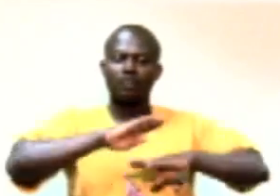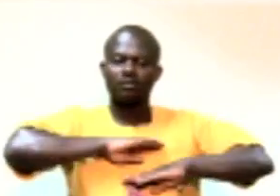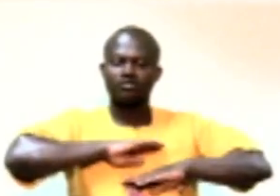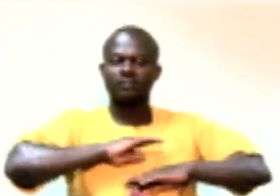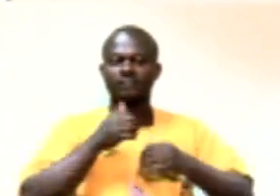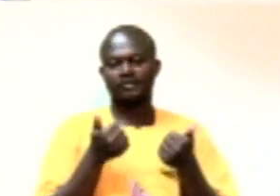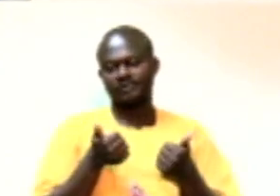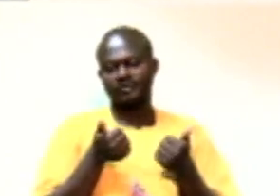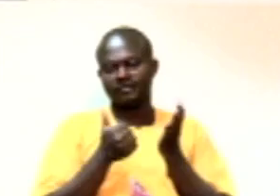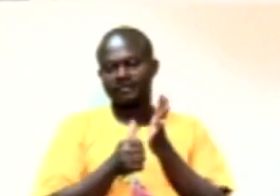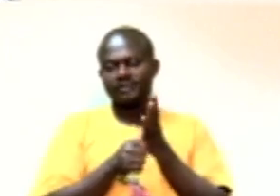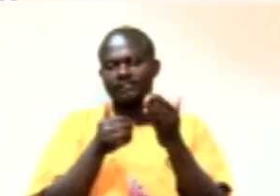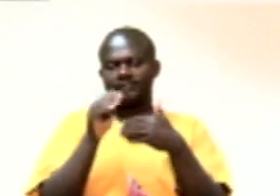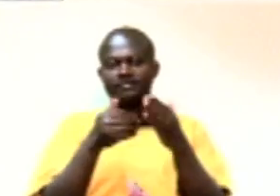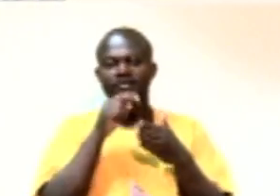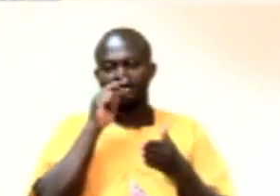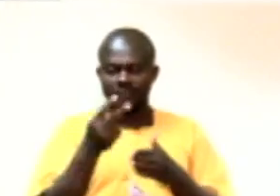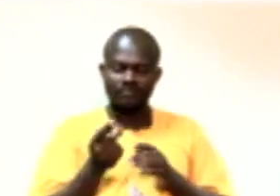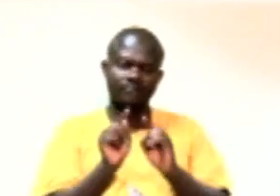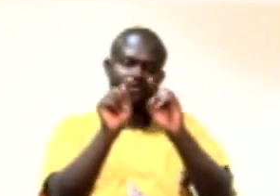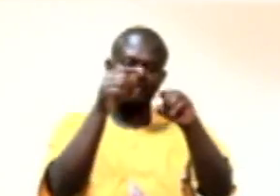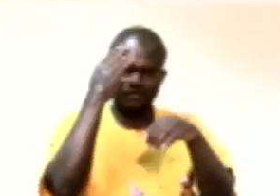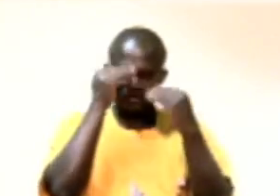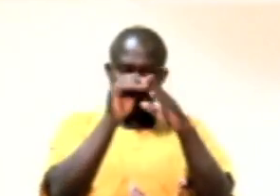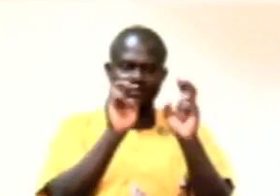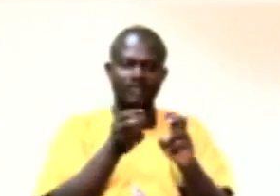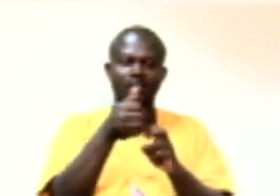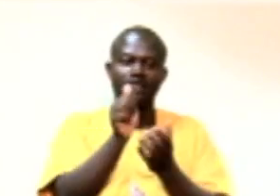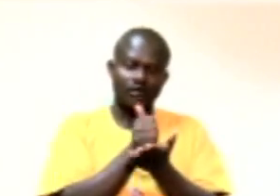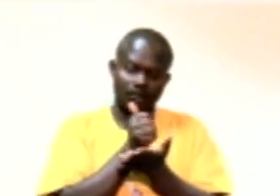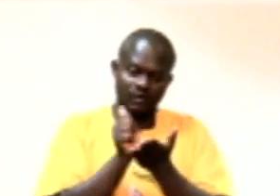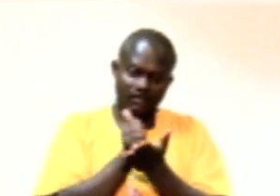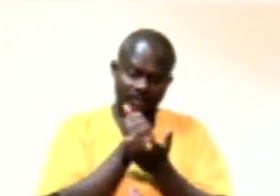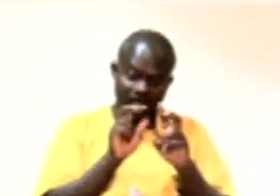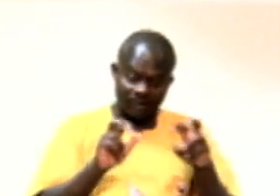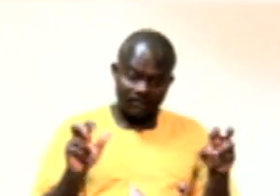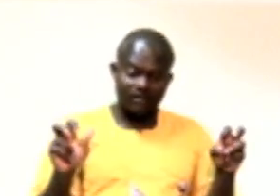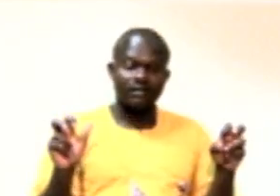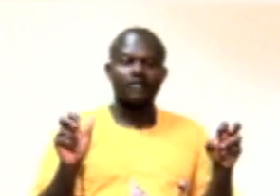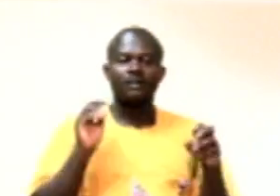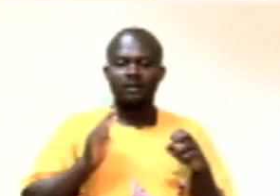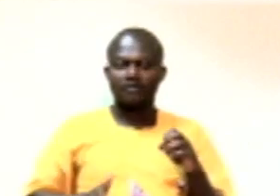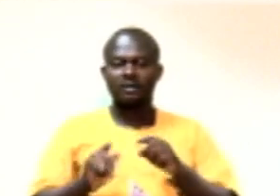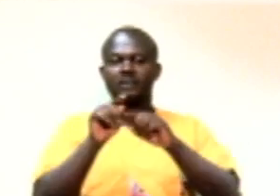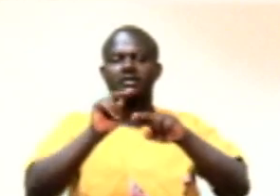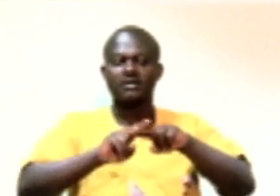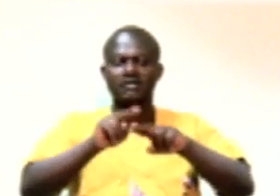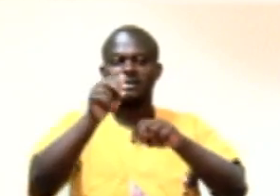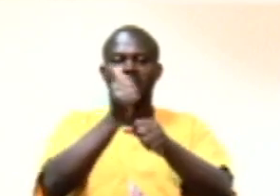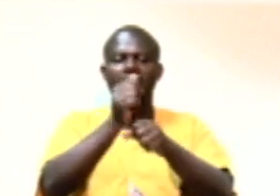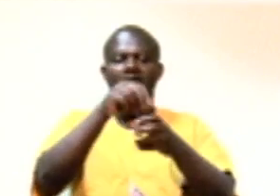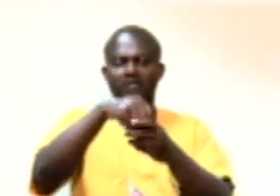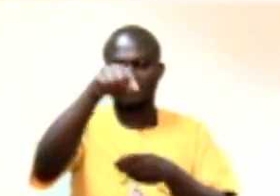ikibazo ni naho igisubizo kijya, kuko niyo audit ihuye tujyayo tukicarayo